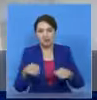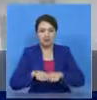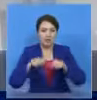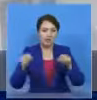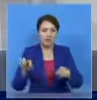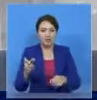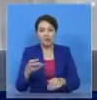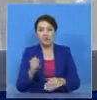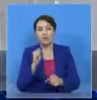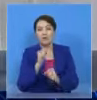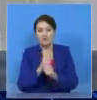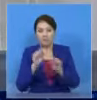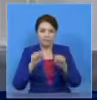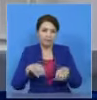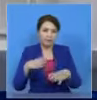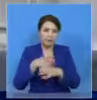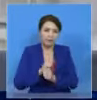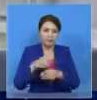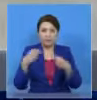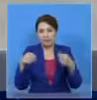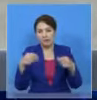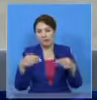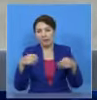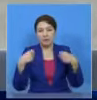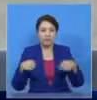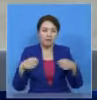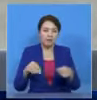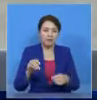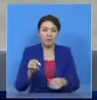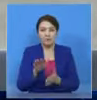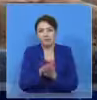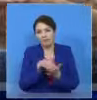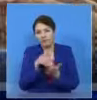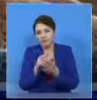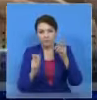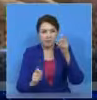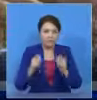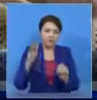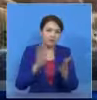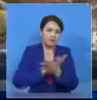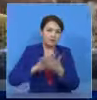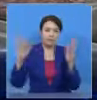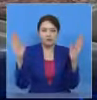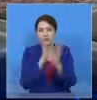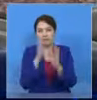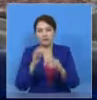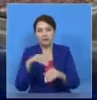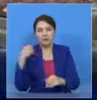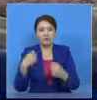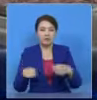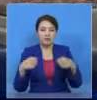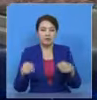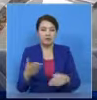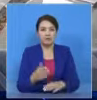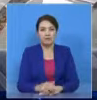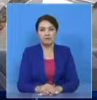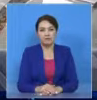отдела где а также по сниженным ценам будут продаваться мед молочные другая продукция экологически чистый товар от местных производителей